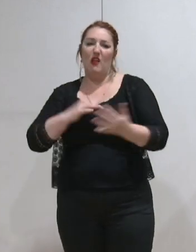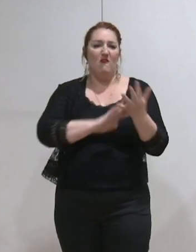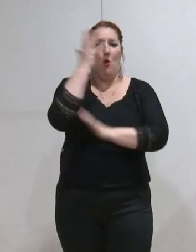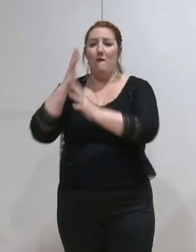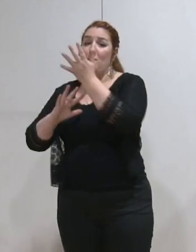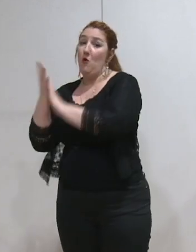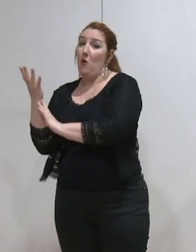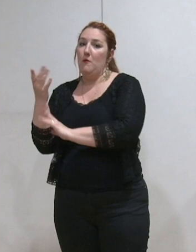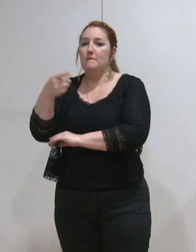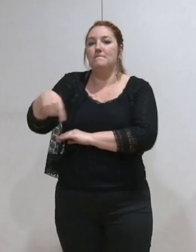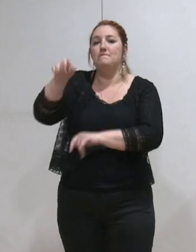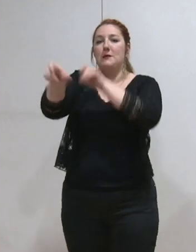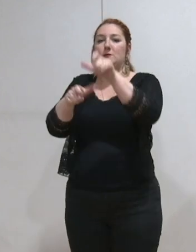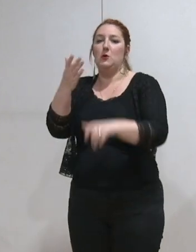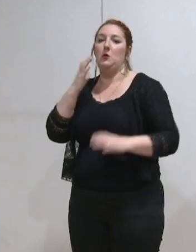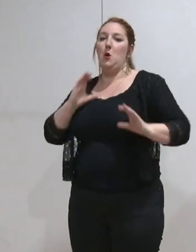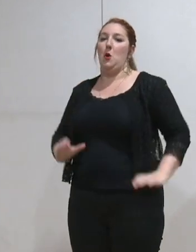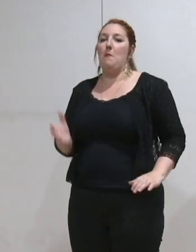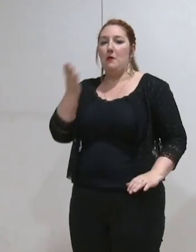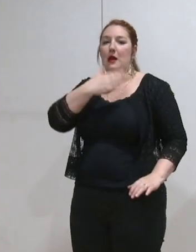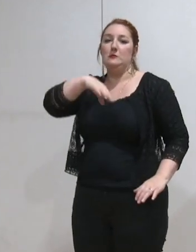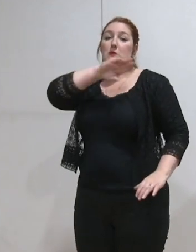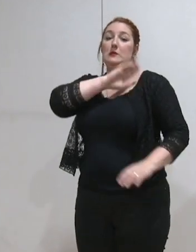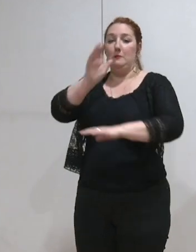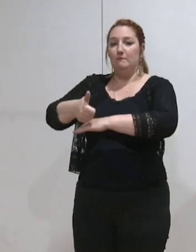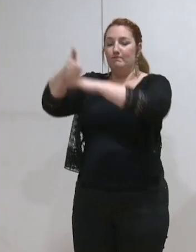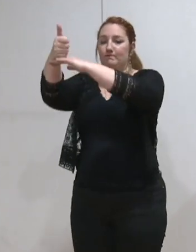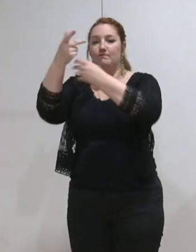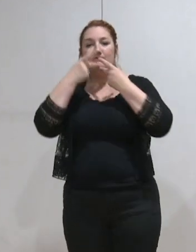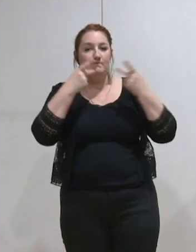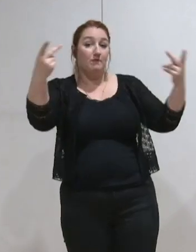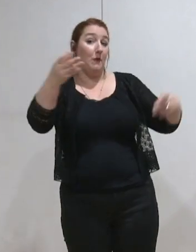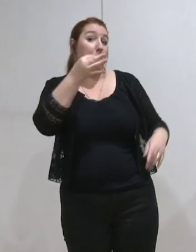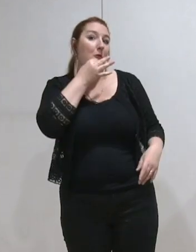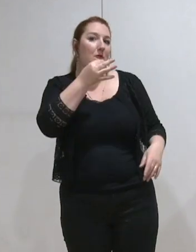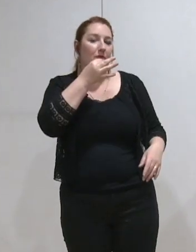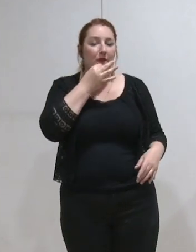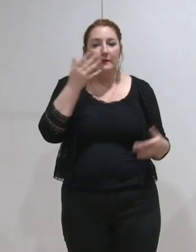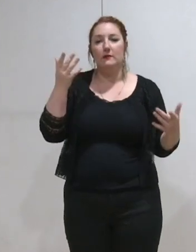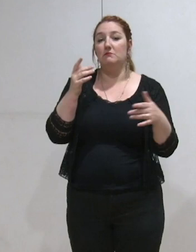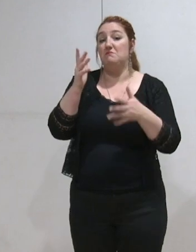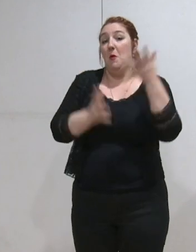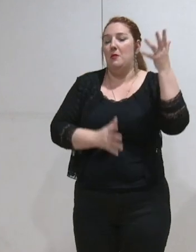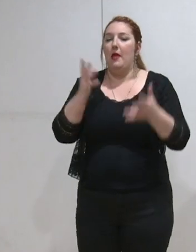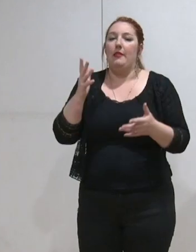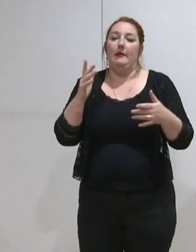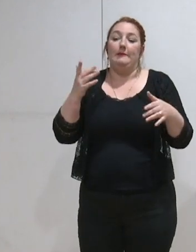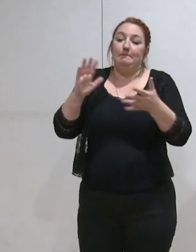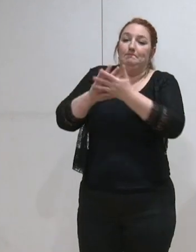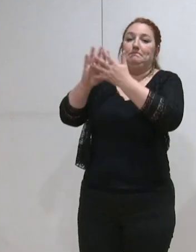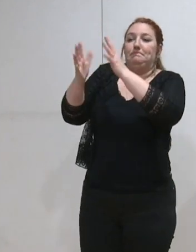club d'exprimer leur inquiétude vis-à-vis d'éventuelles baisse de subventions qui